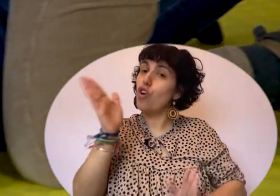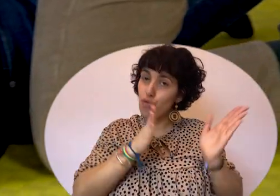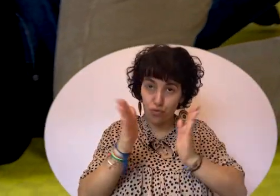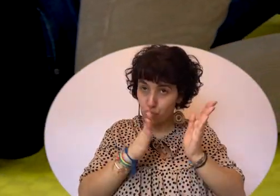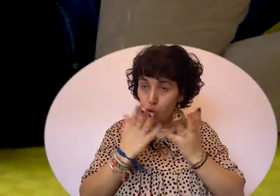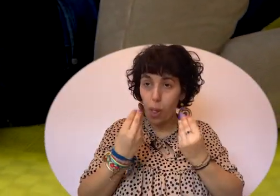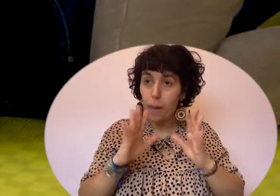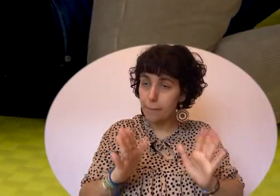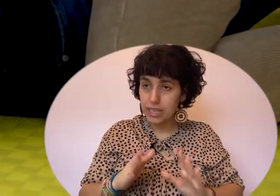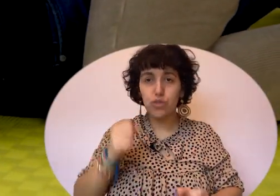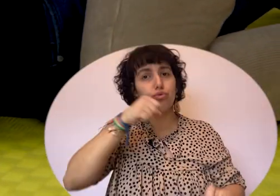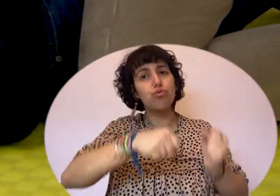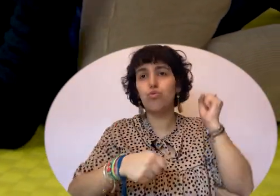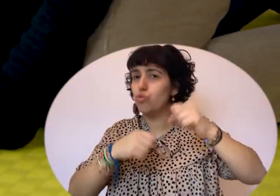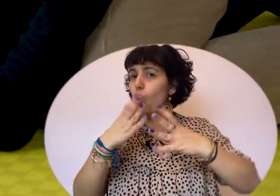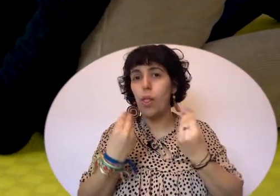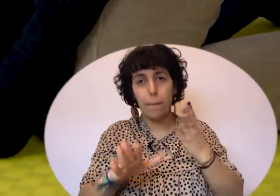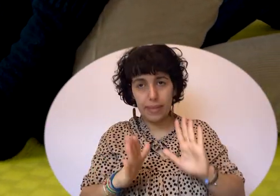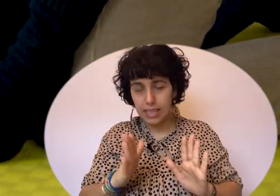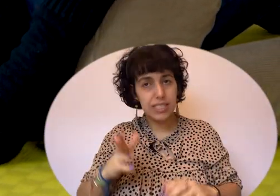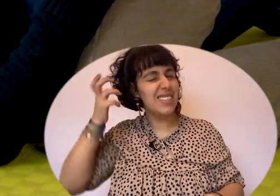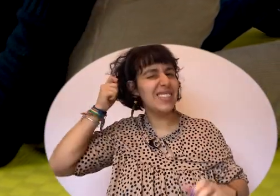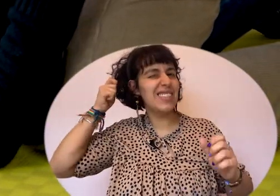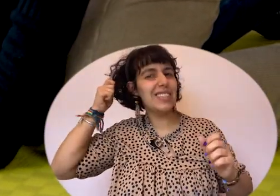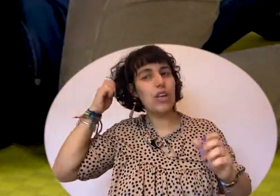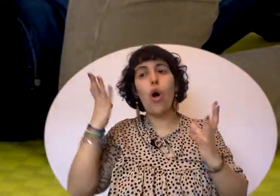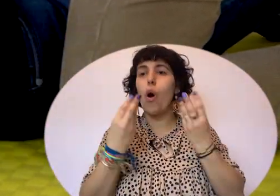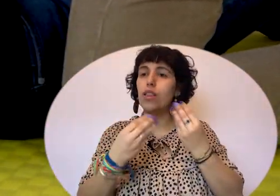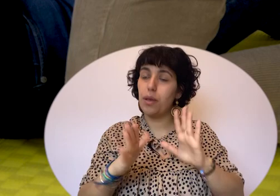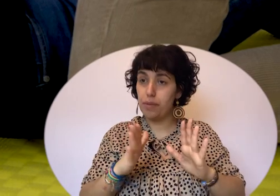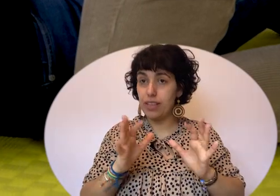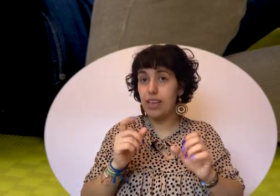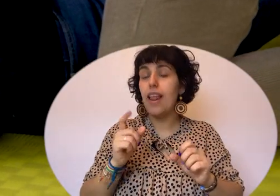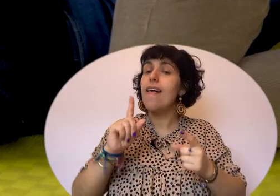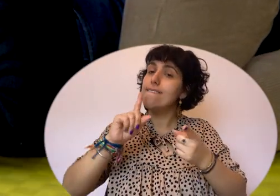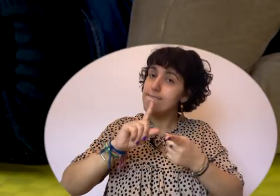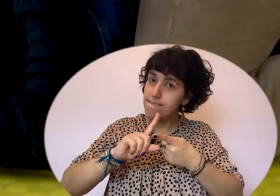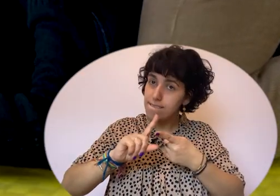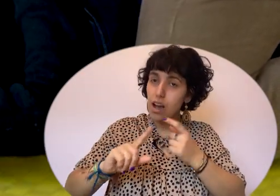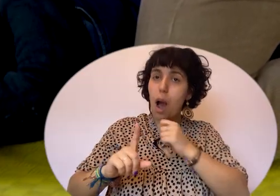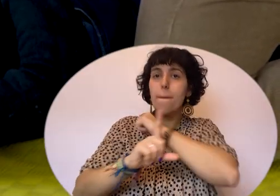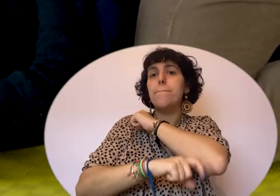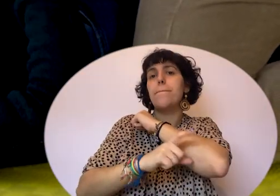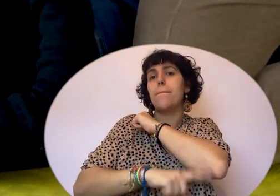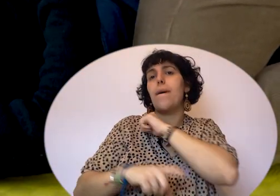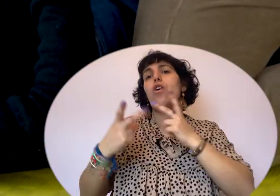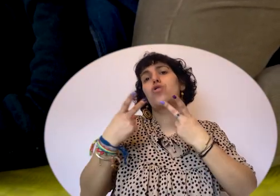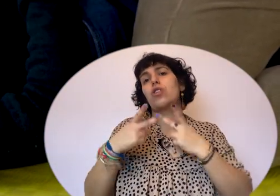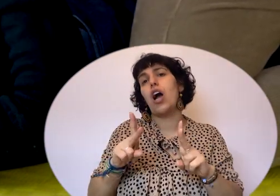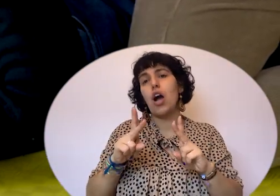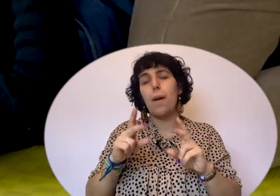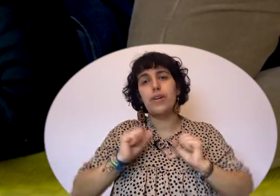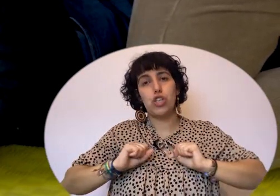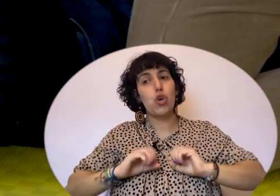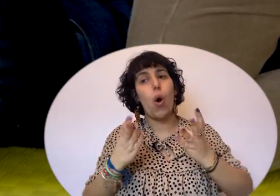sıkıyor olabilir Nil yüzümü tokatlıyor olabilir işte yumruk atıyor olabilir saçlarımı çekiyor olabilir veya pantolonu Açmaya